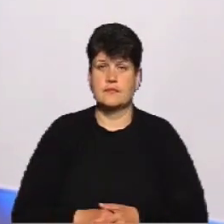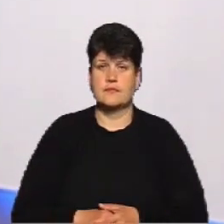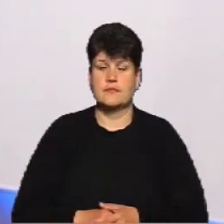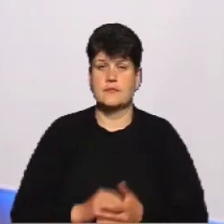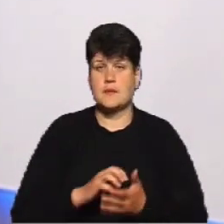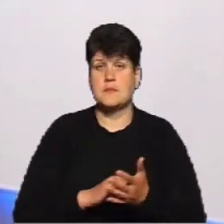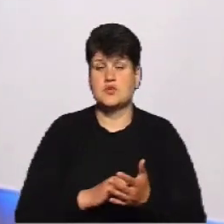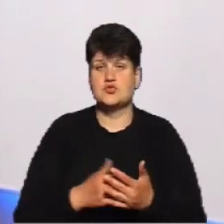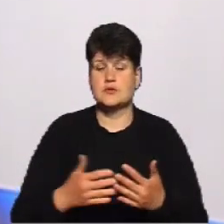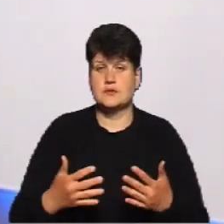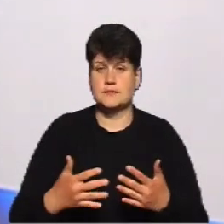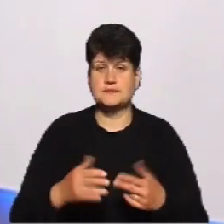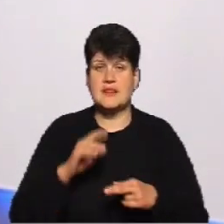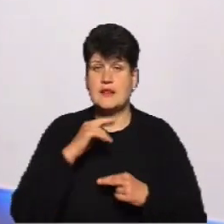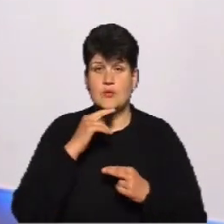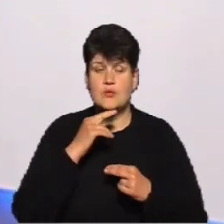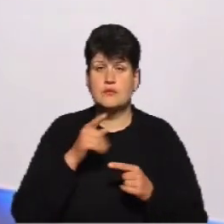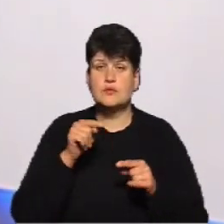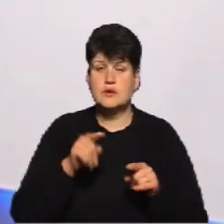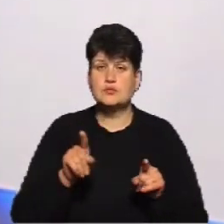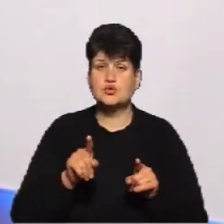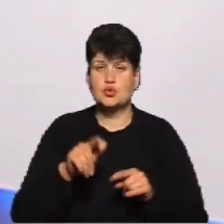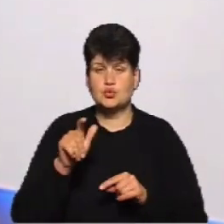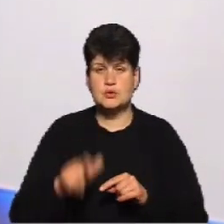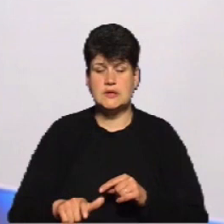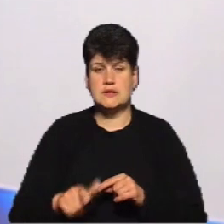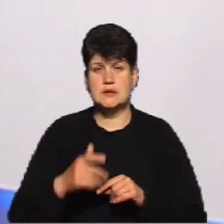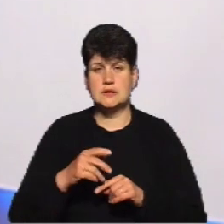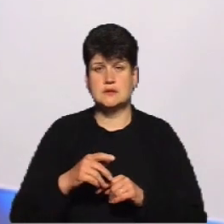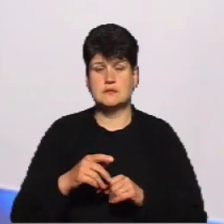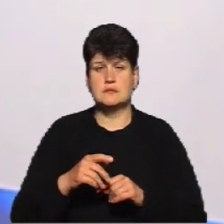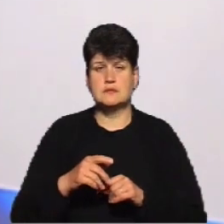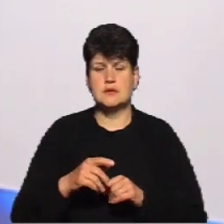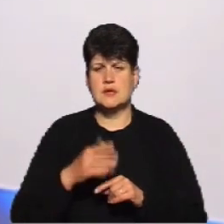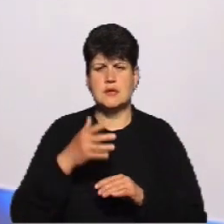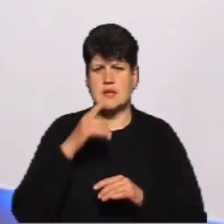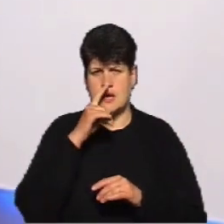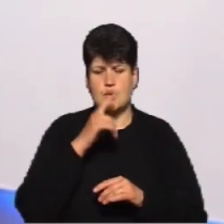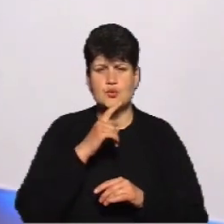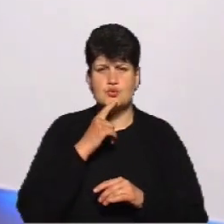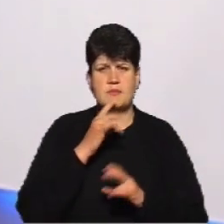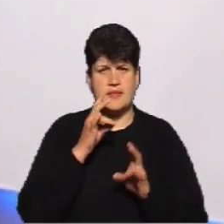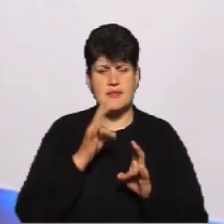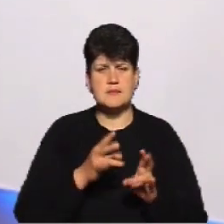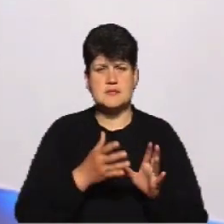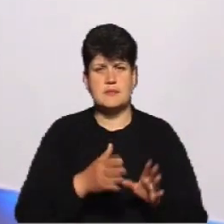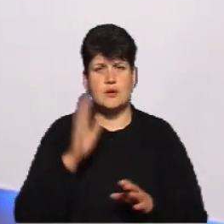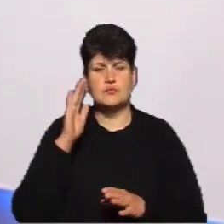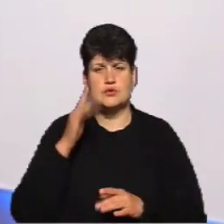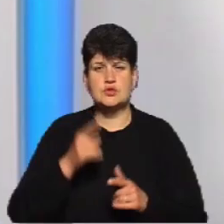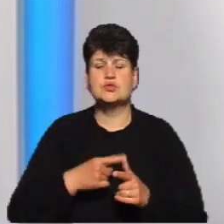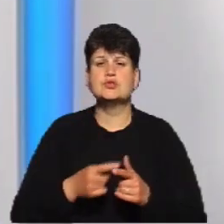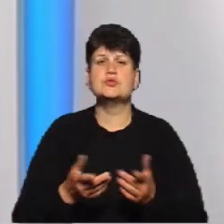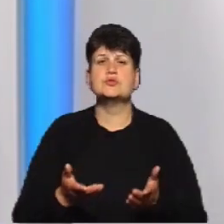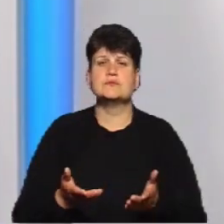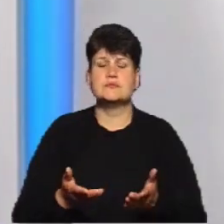Необережність саме пов'язана з тим, що людина десь не оцінила правильно рівень небезпеки в водоймі, чи саме з чим? Ну так, звичайно,